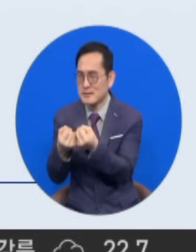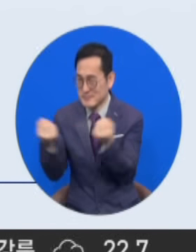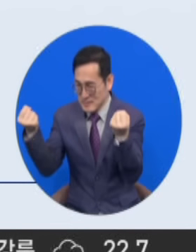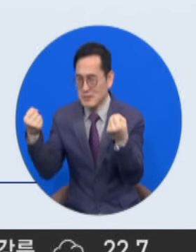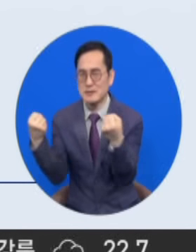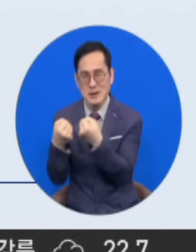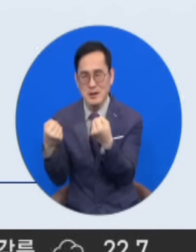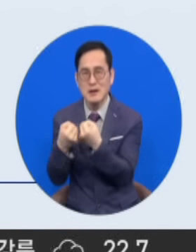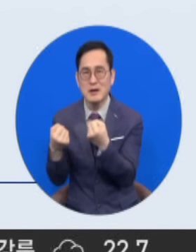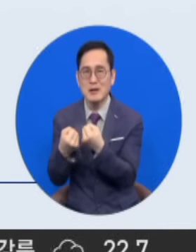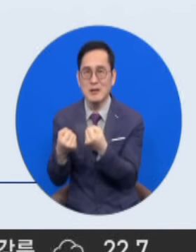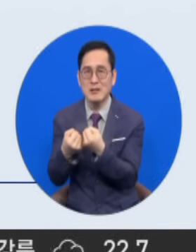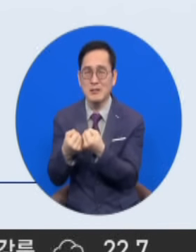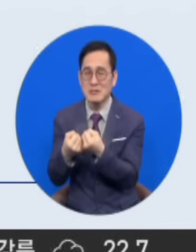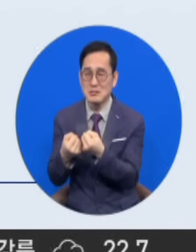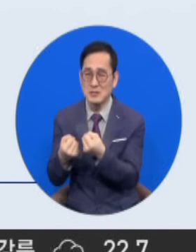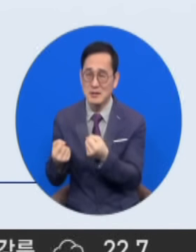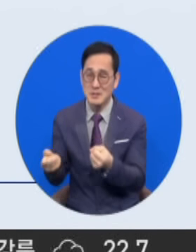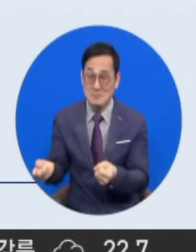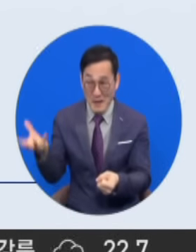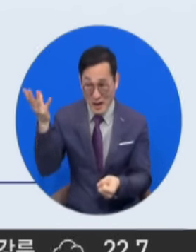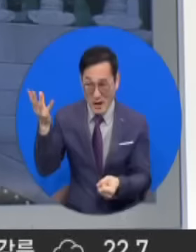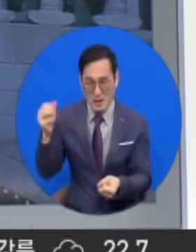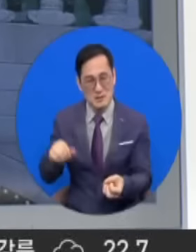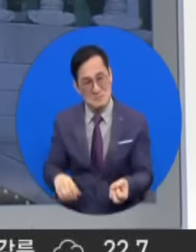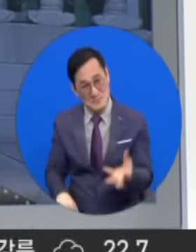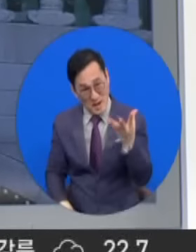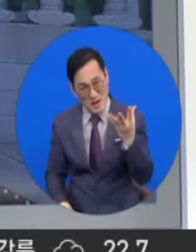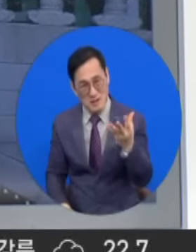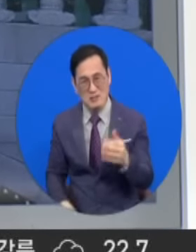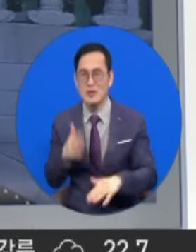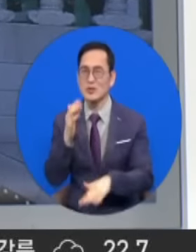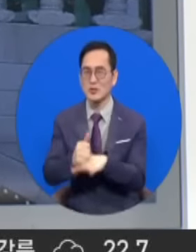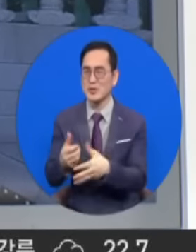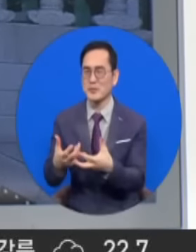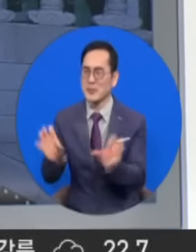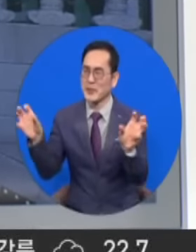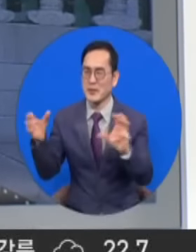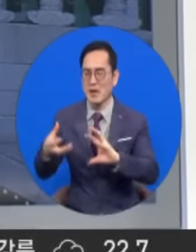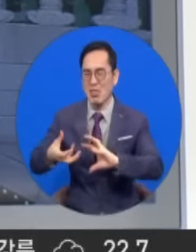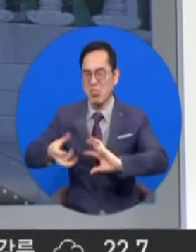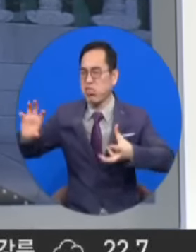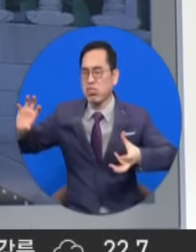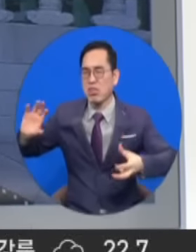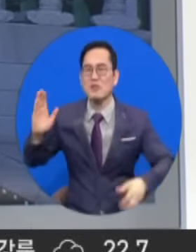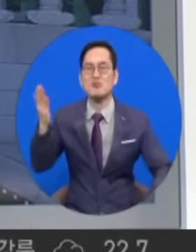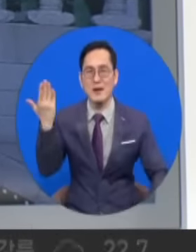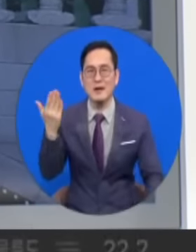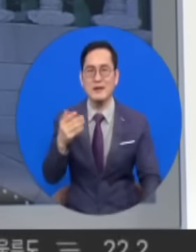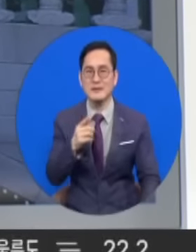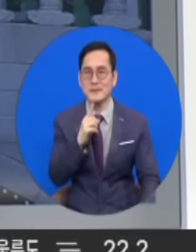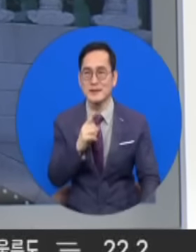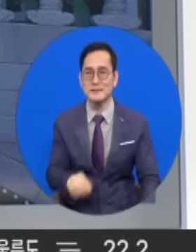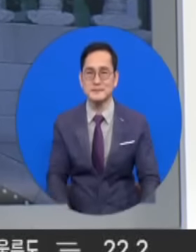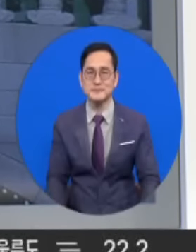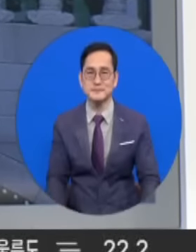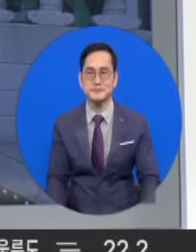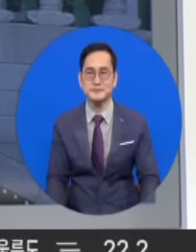것으로 보입니다. 자, 마침 지금 이 당대표 후보자들과 최고위원 도전자들의